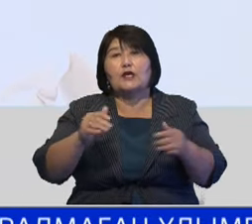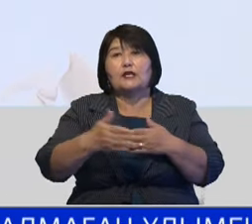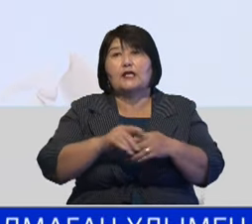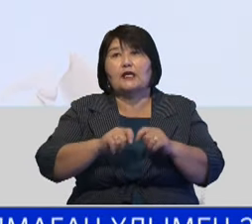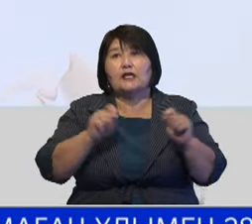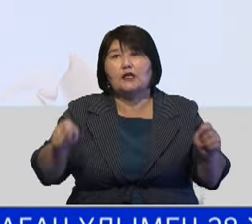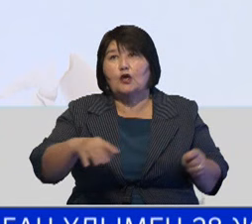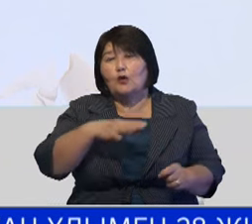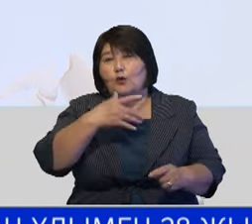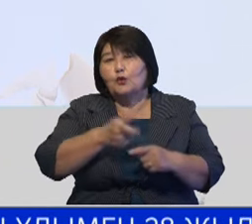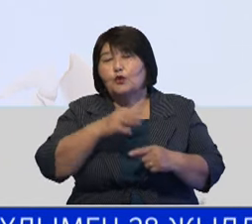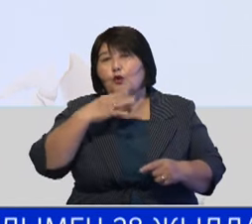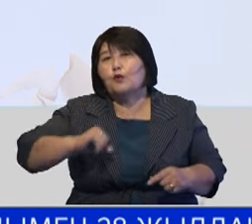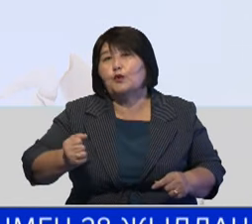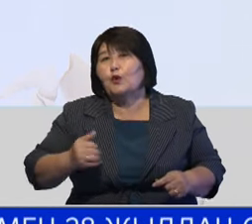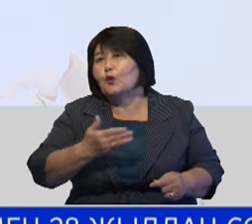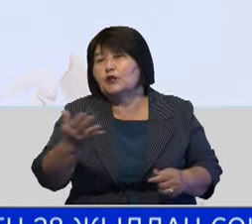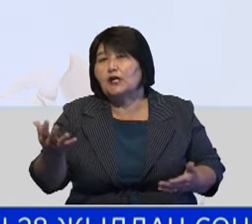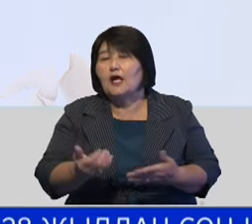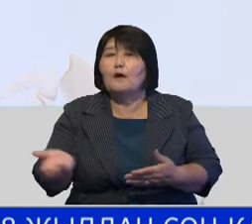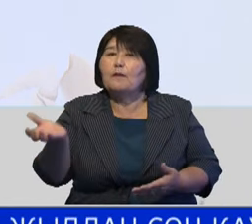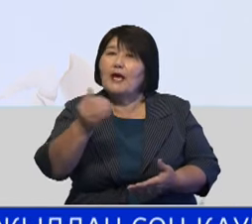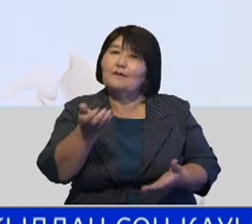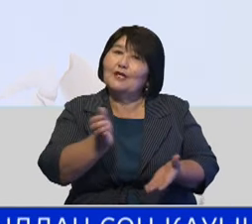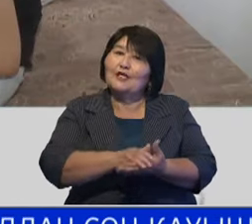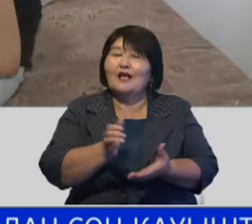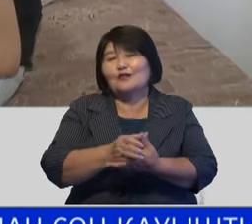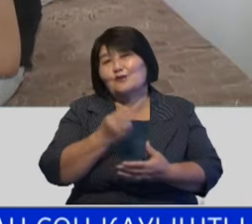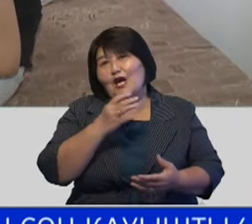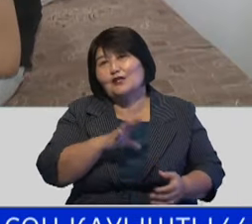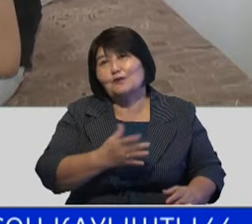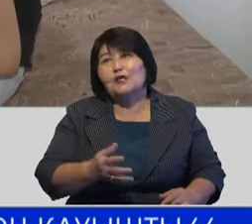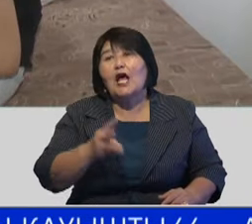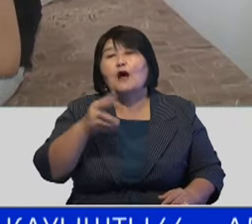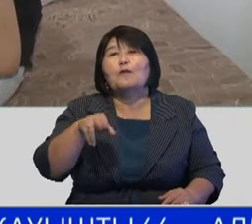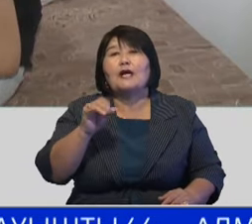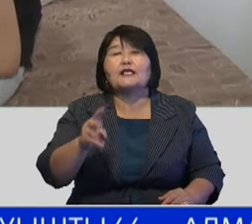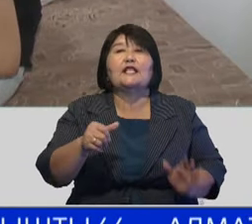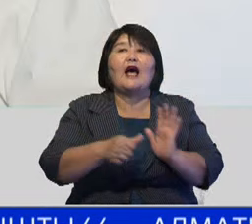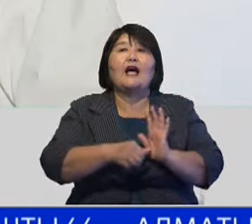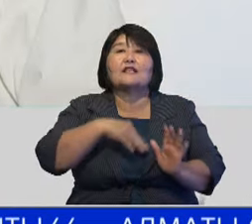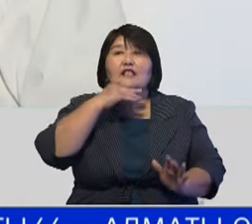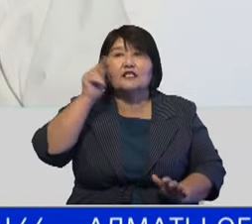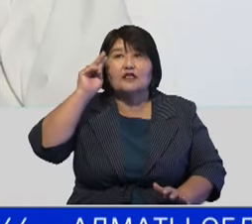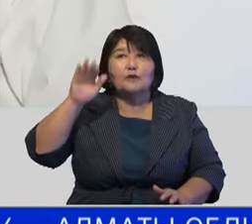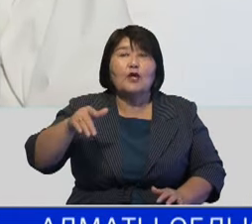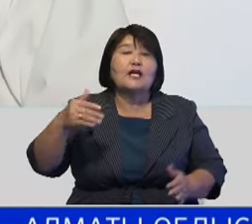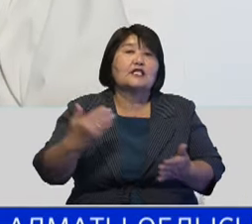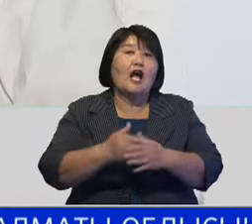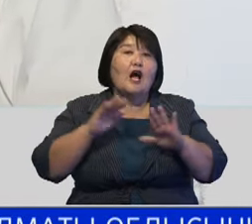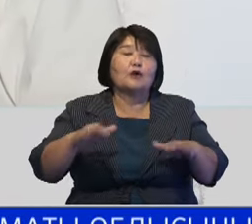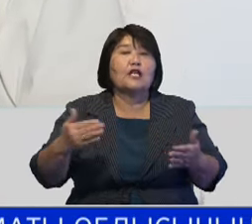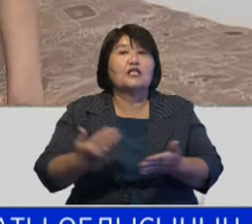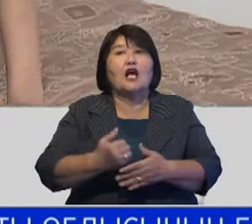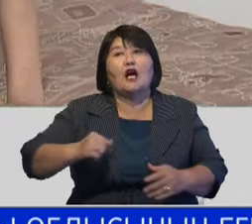ашады. Өте көп достар таптым. Бәрімен танысып жақсы болып отыр. Мәдина Сәлен 6-шы сыныпта оқиды. Жаңа орта,